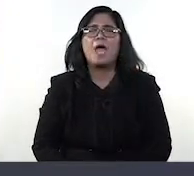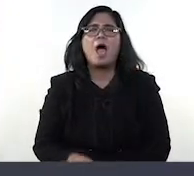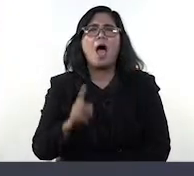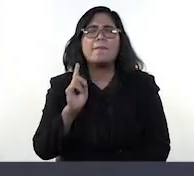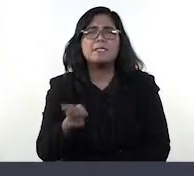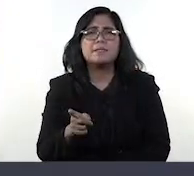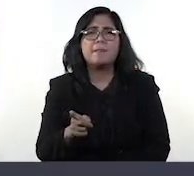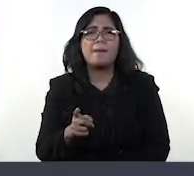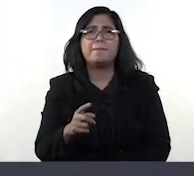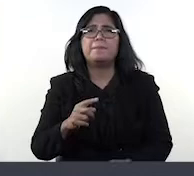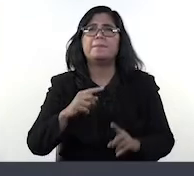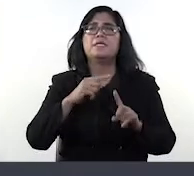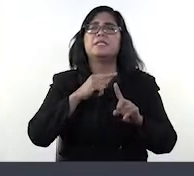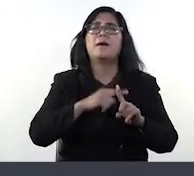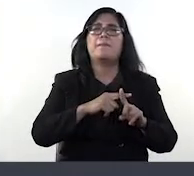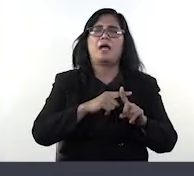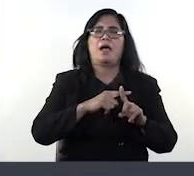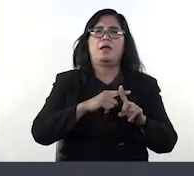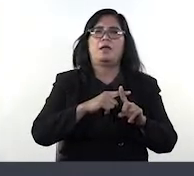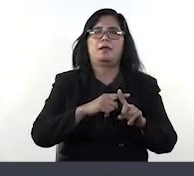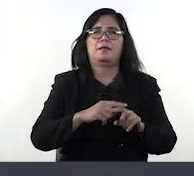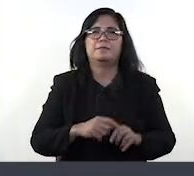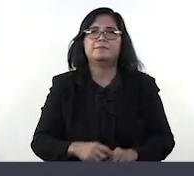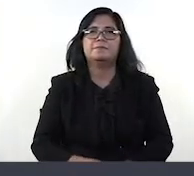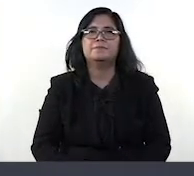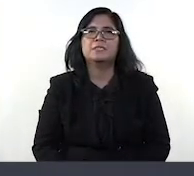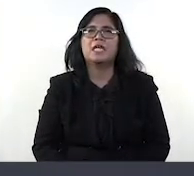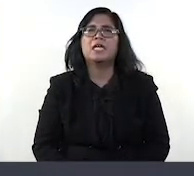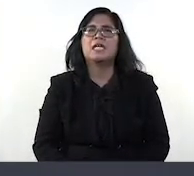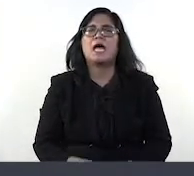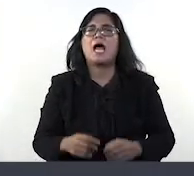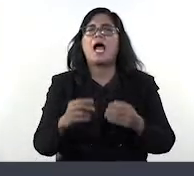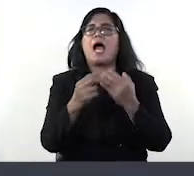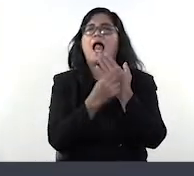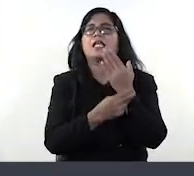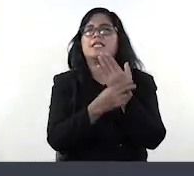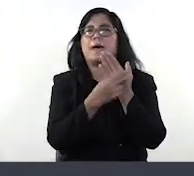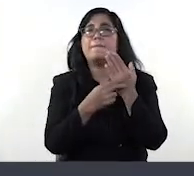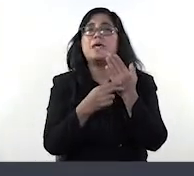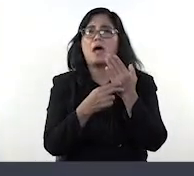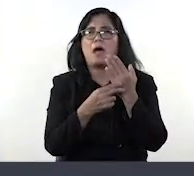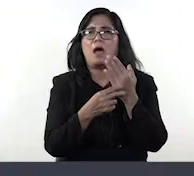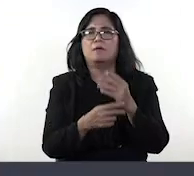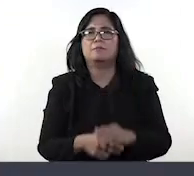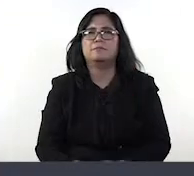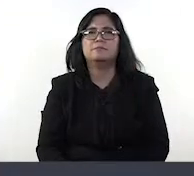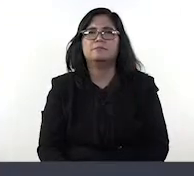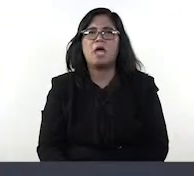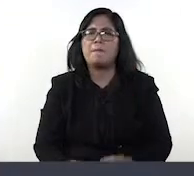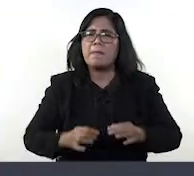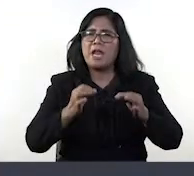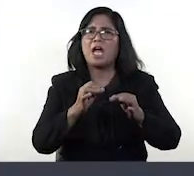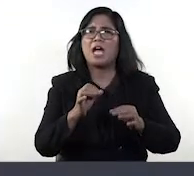hai kenapa saya tambahkan istilah penting ini file-nya ternyata memenangkan jiwa-jiwa